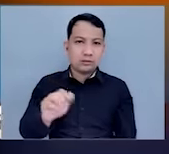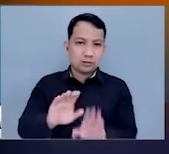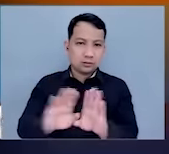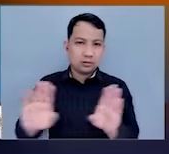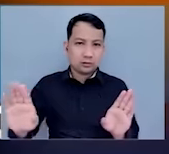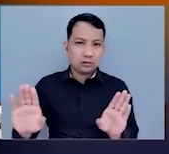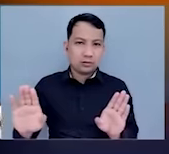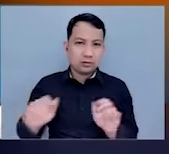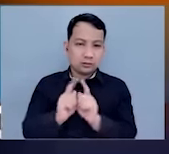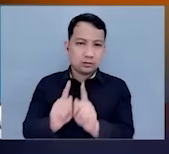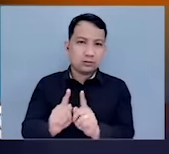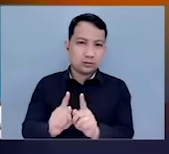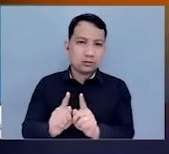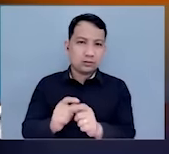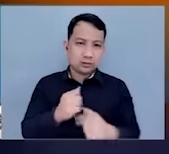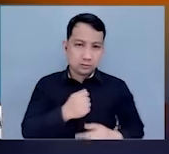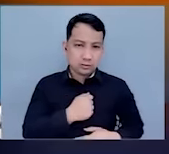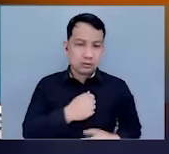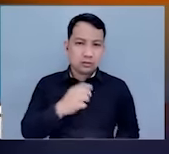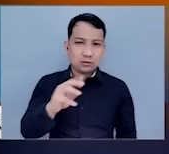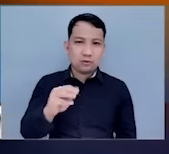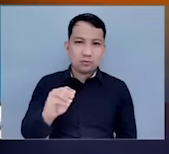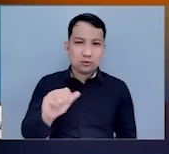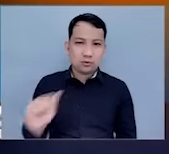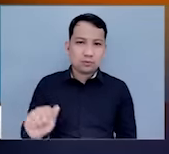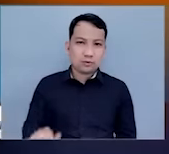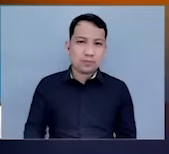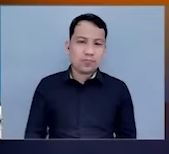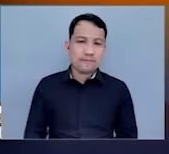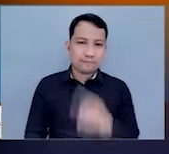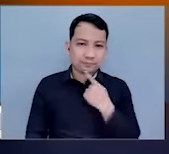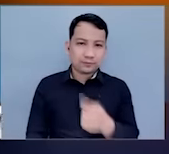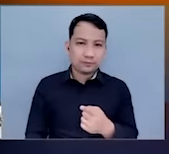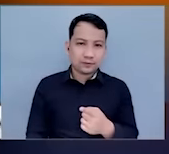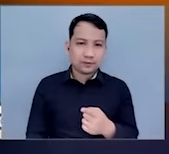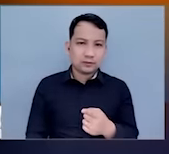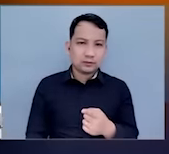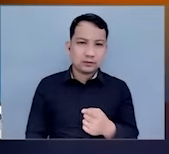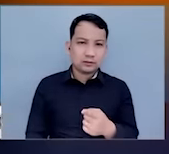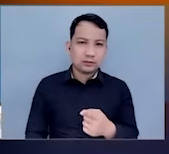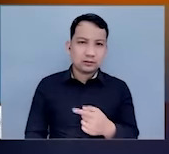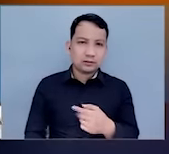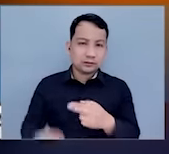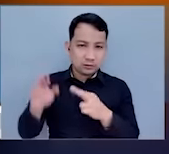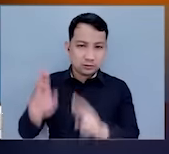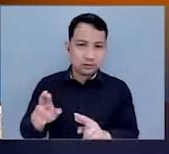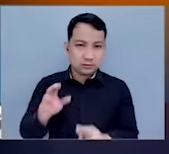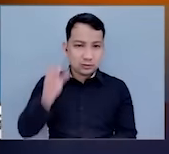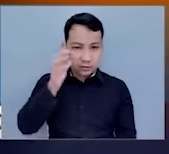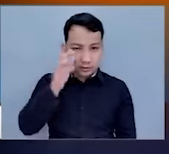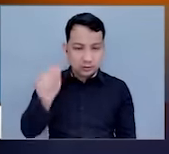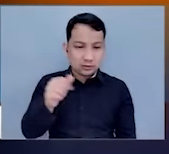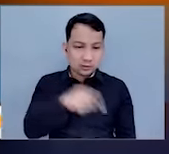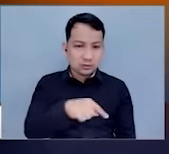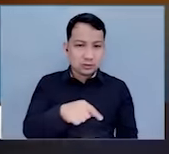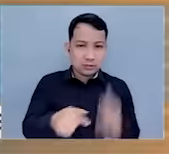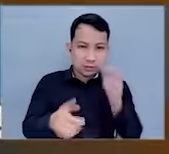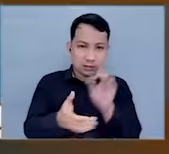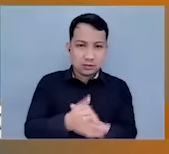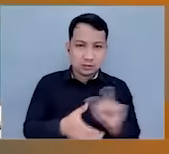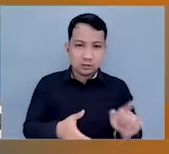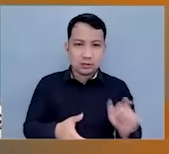kasama ang security ng MOA Arena. Ayon sa mga Abueva, binastos daw si Calvin ng asawa ni Tautuaa na si